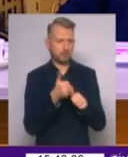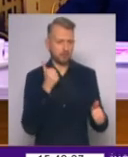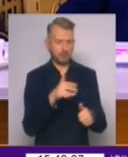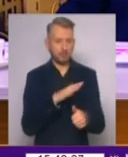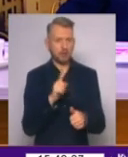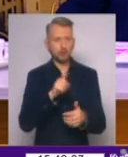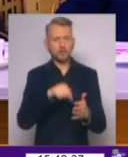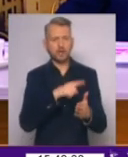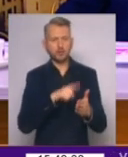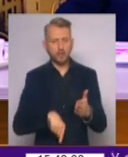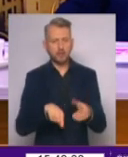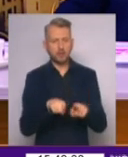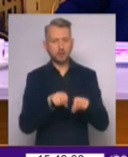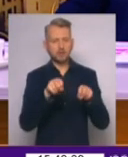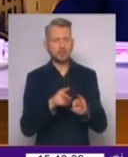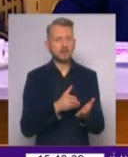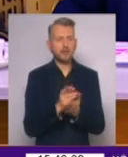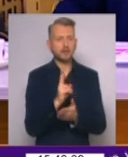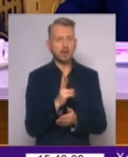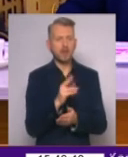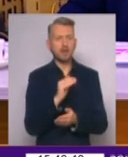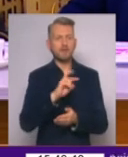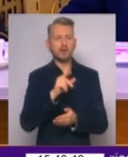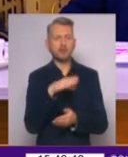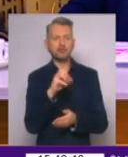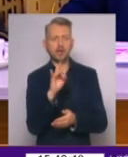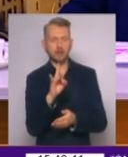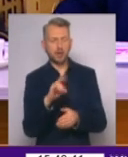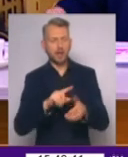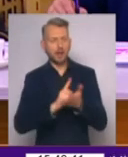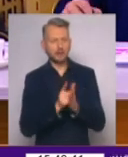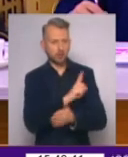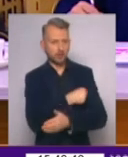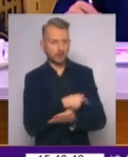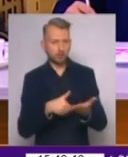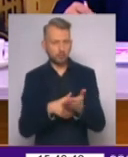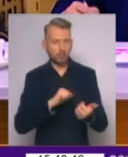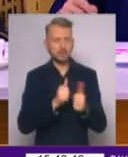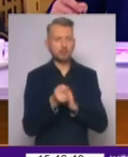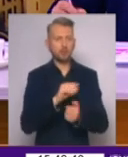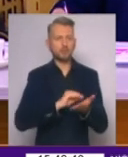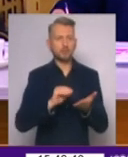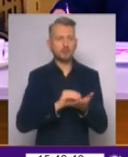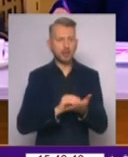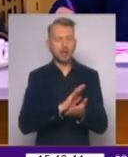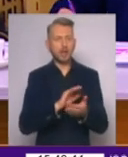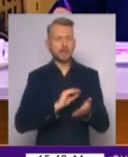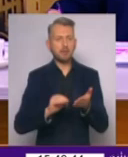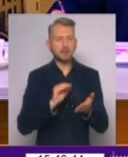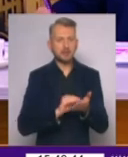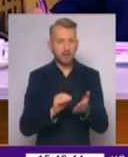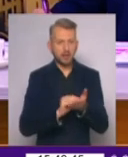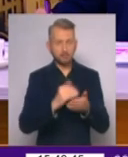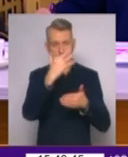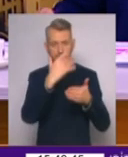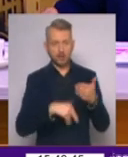що скасували таку спеціальність, як фельдшерна екстрена медична допомога. Так. Замість того написали, не замість того, написали, ввели таку